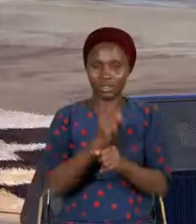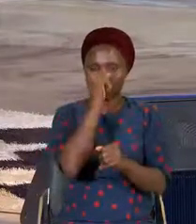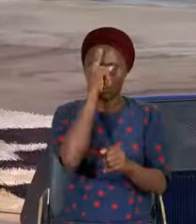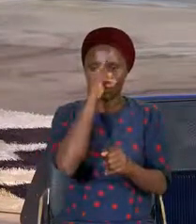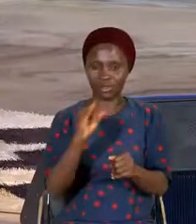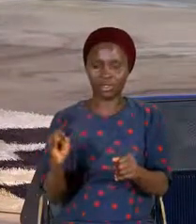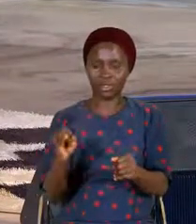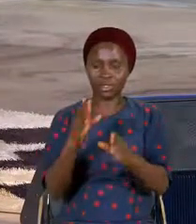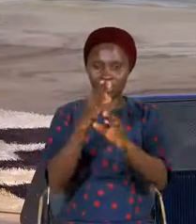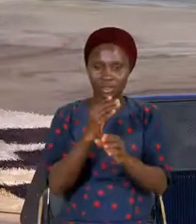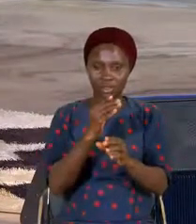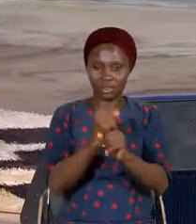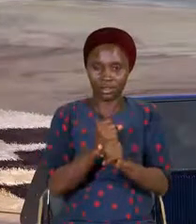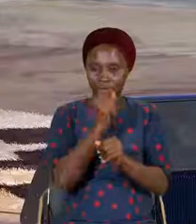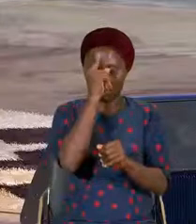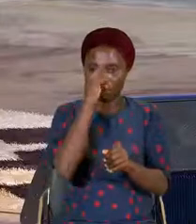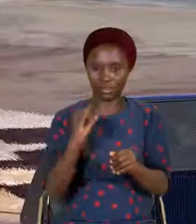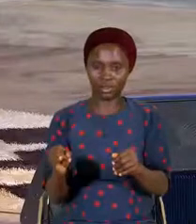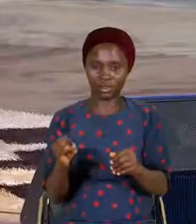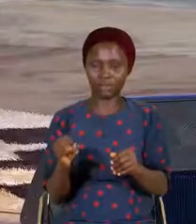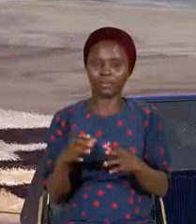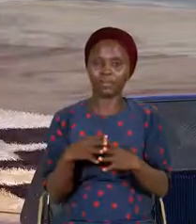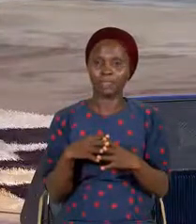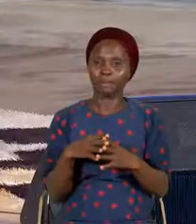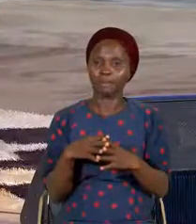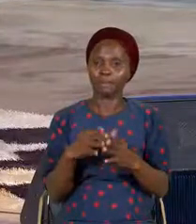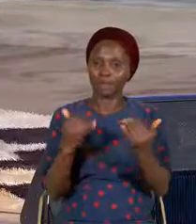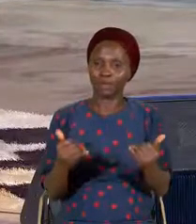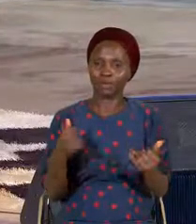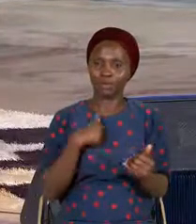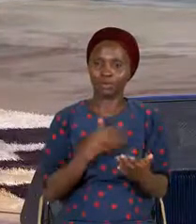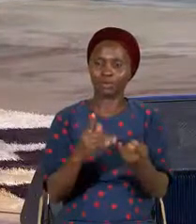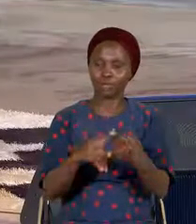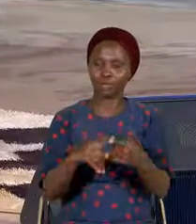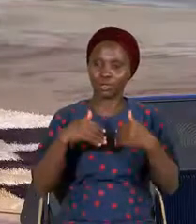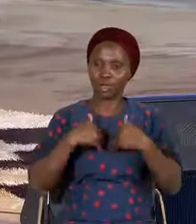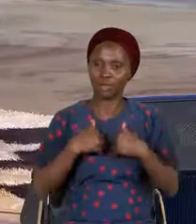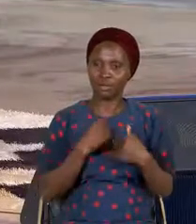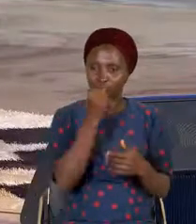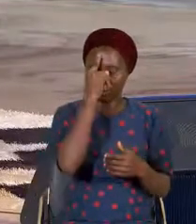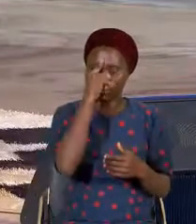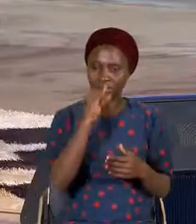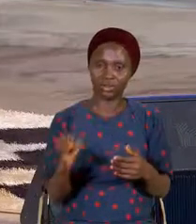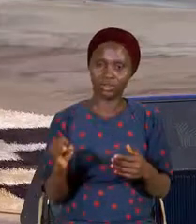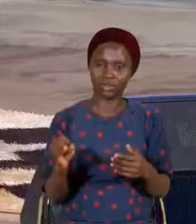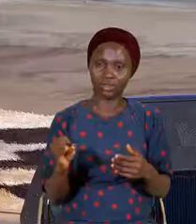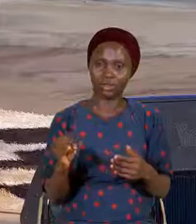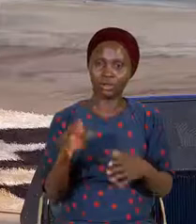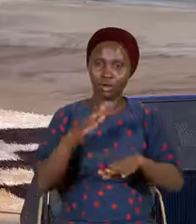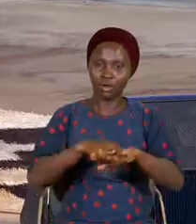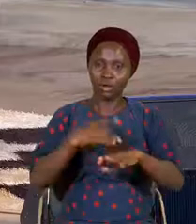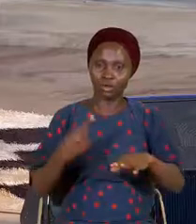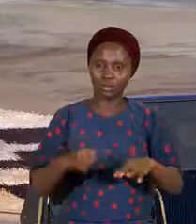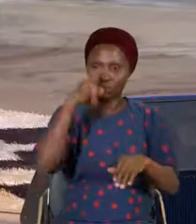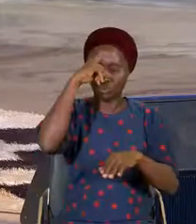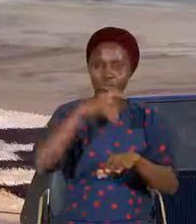Proverbe chapitre 4, verset 7. Voici le commencement de la sagesse. Acquiers la sagesse et avec tout ce que tu possèdes, acquiers l'intelligence. Nous